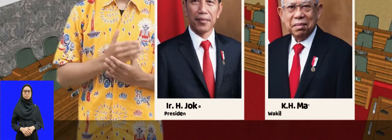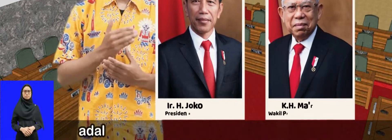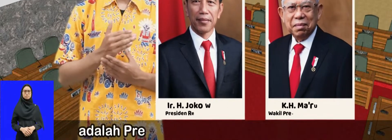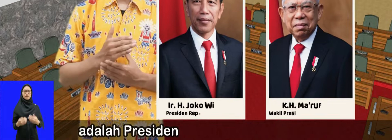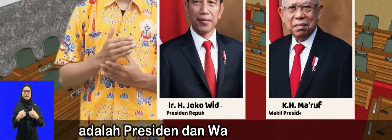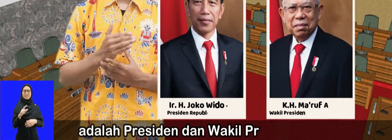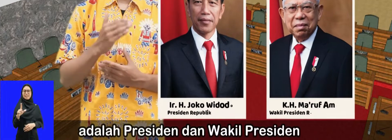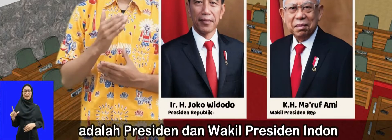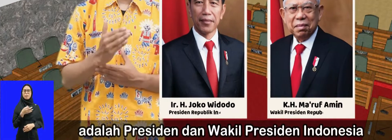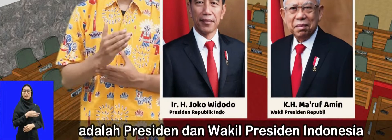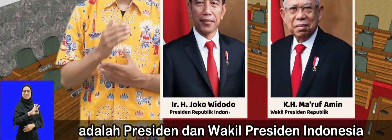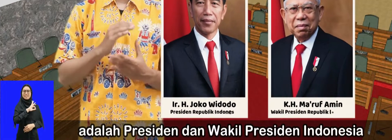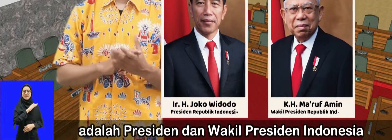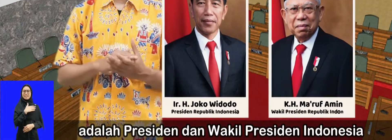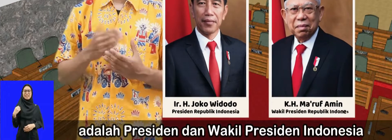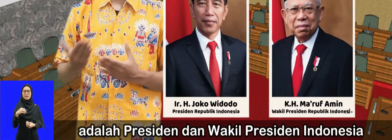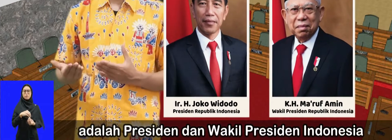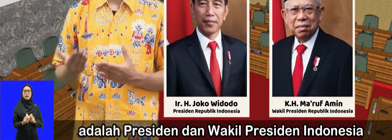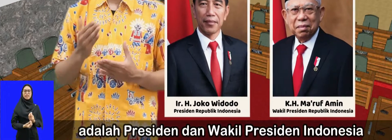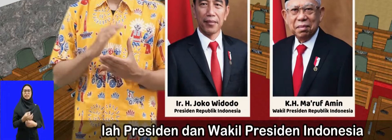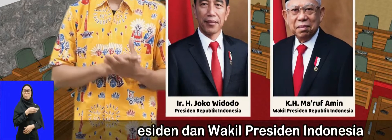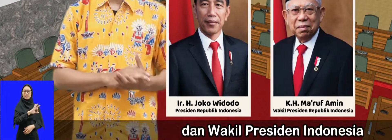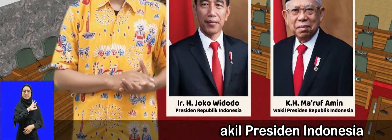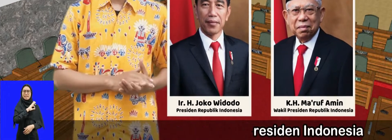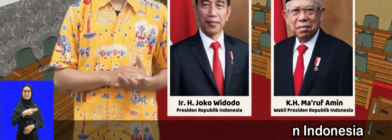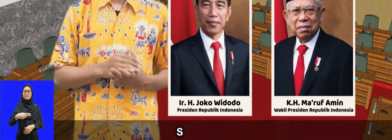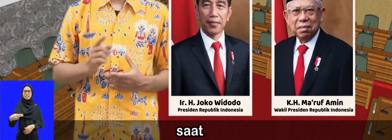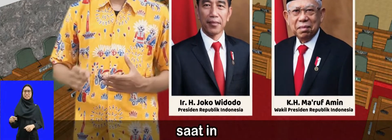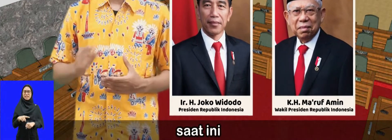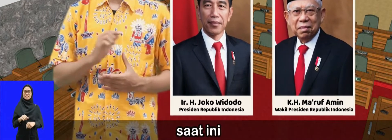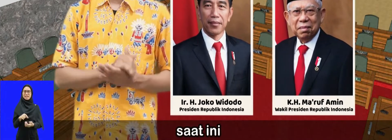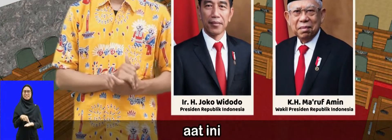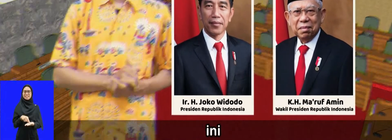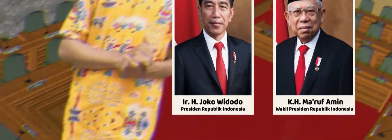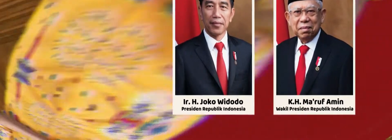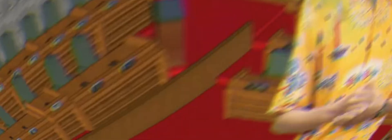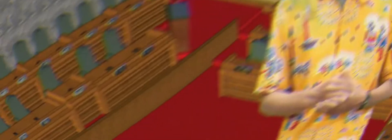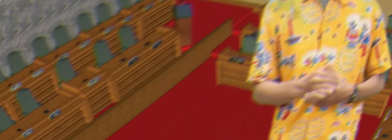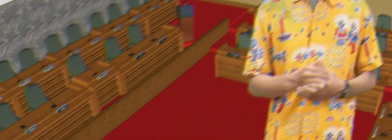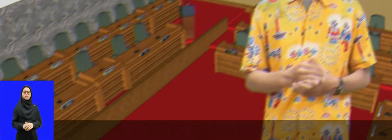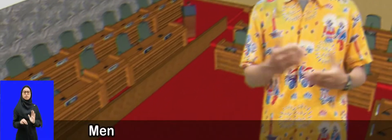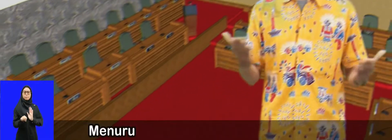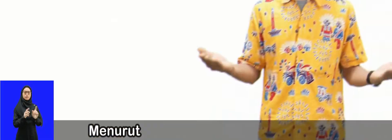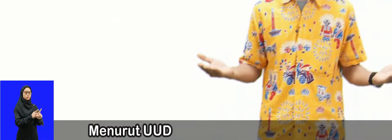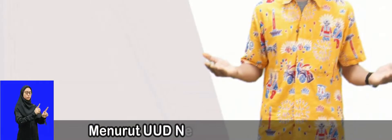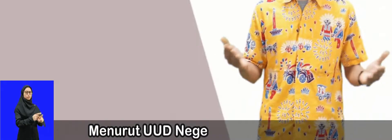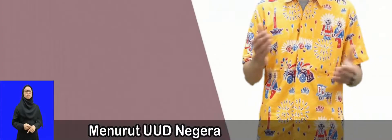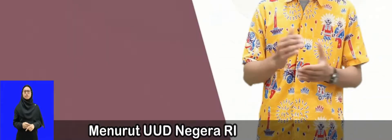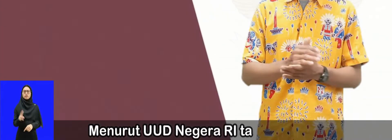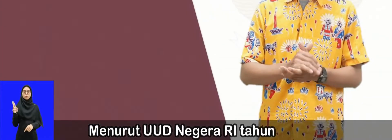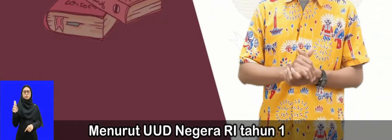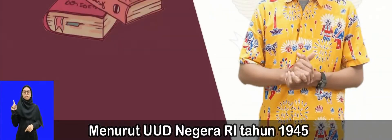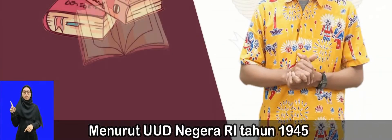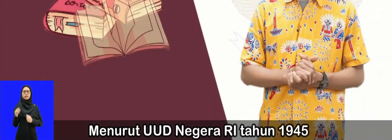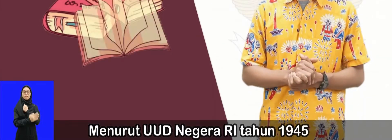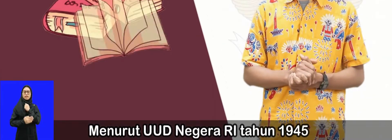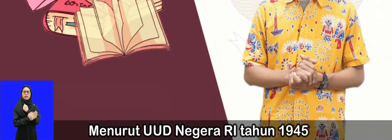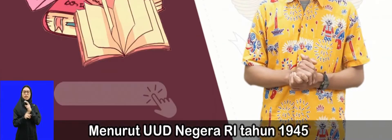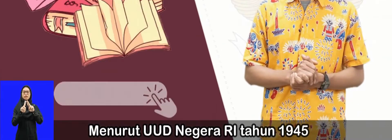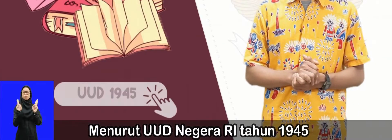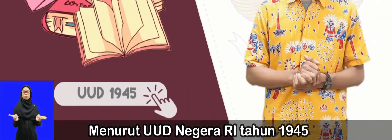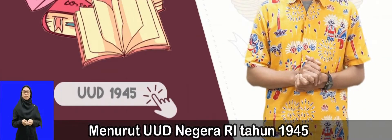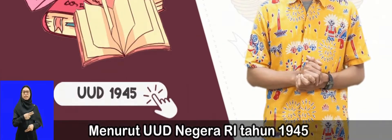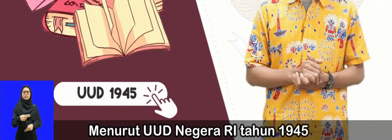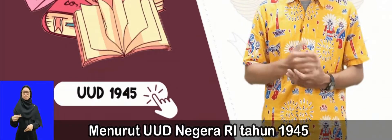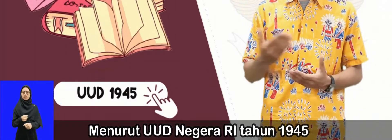Amin adalah Presiden dan Wakil Presiden Indonesia saat ini. Menurut Undang-Undang Dasar Negara